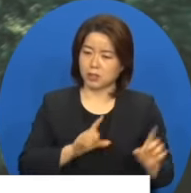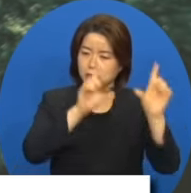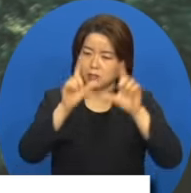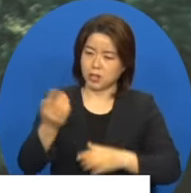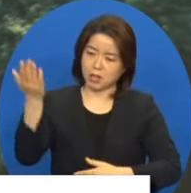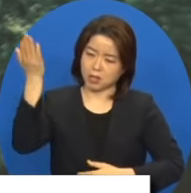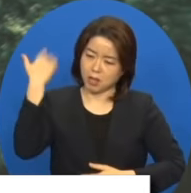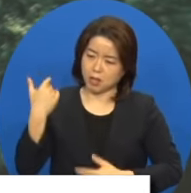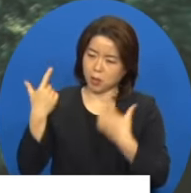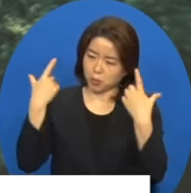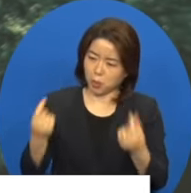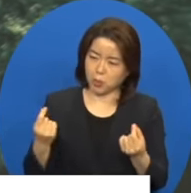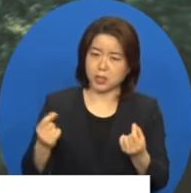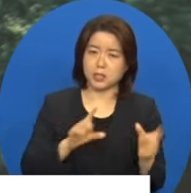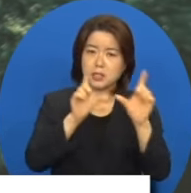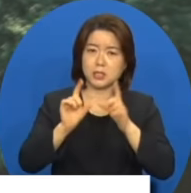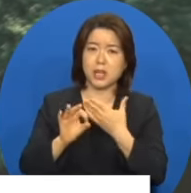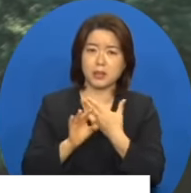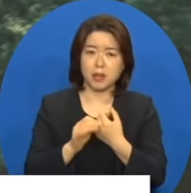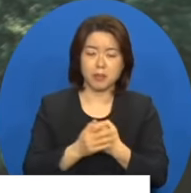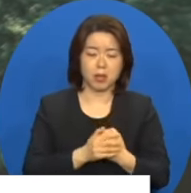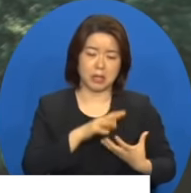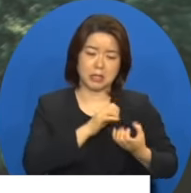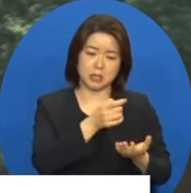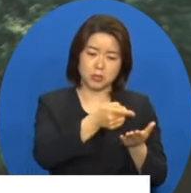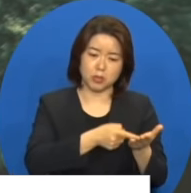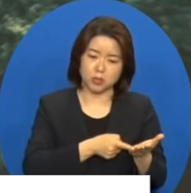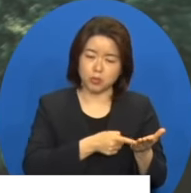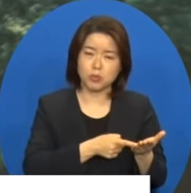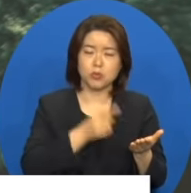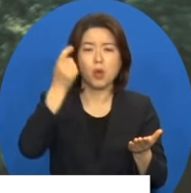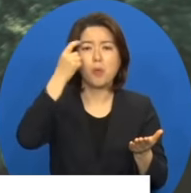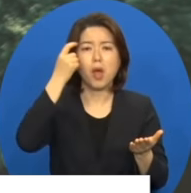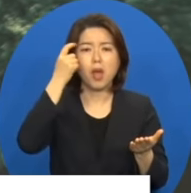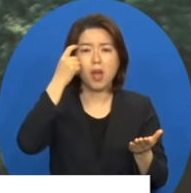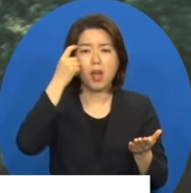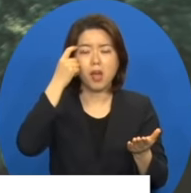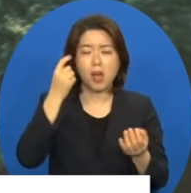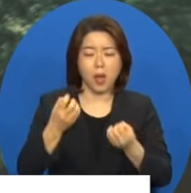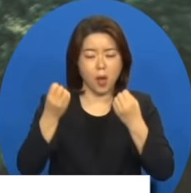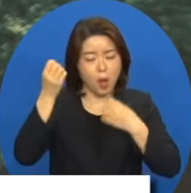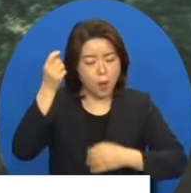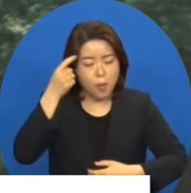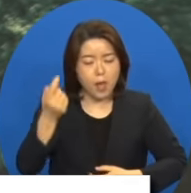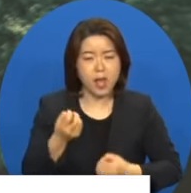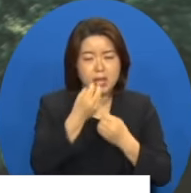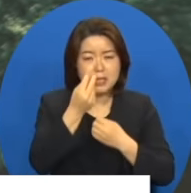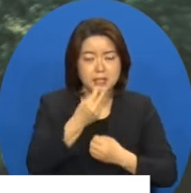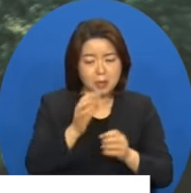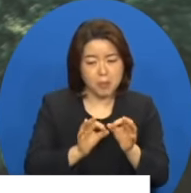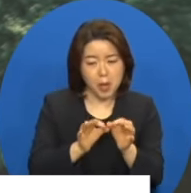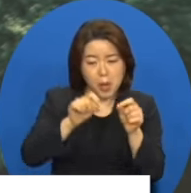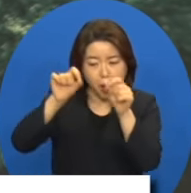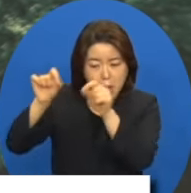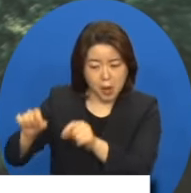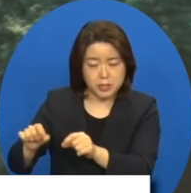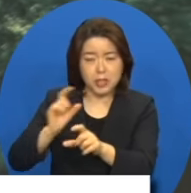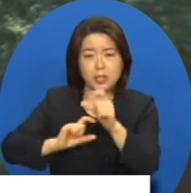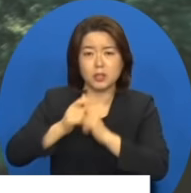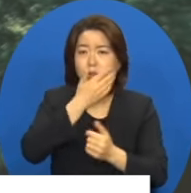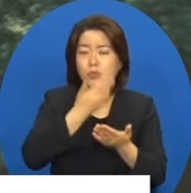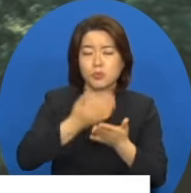사는 거라면 그러면 심장 이식 수술은 왜 하며 왜 생명의 연장이 그렇게 중요하냐.